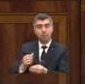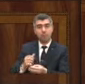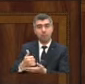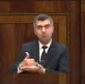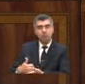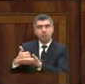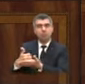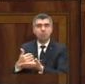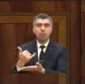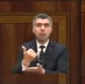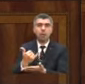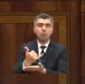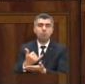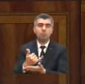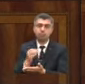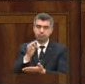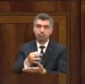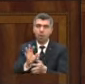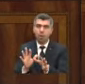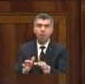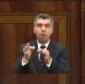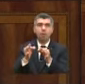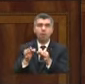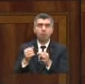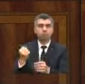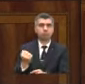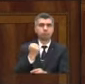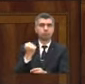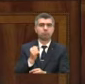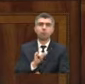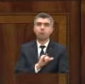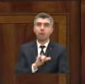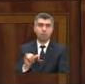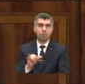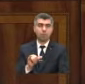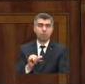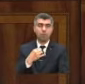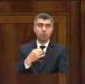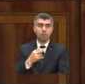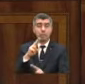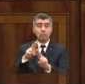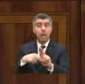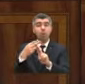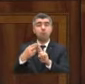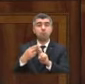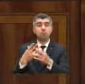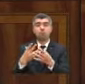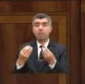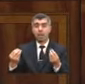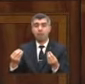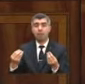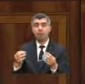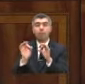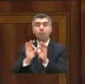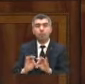منه خصكم تدعوا لحل، وحنا طال انتظار ولايه الحكوميه يسالت وباقي كنتسناو الاجوبه على مجموعه من الانتظارات، خاصه عاد